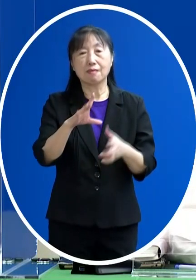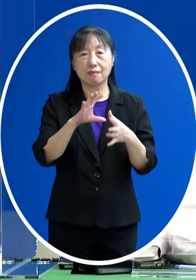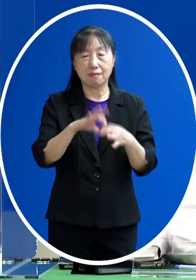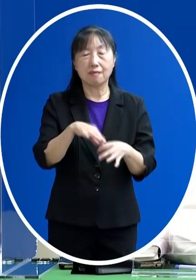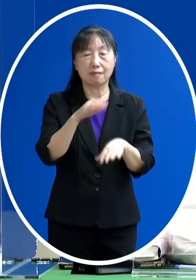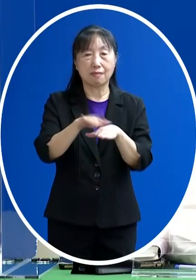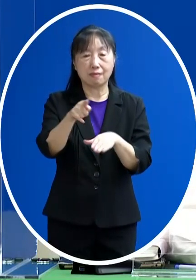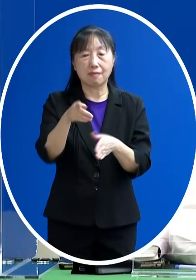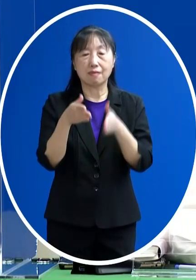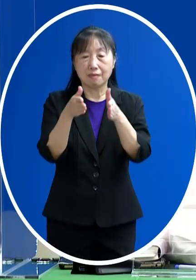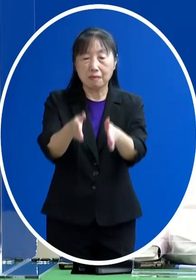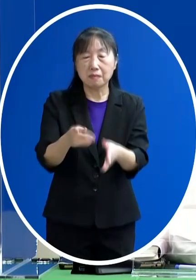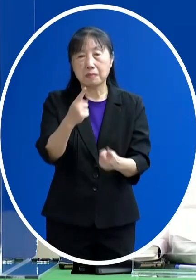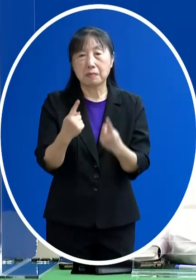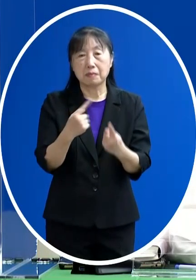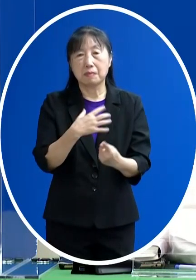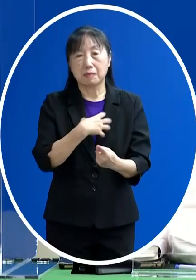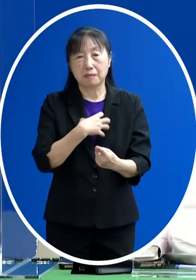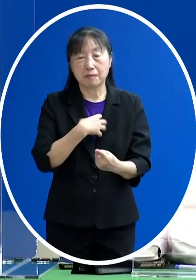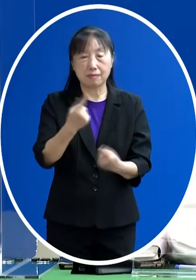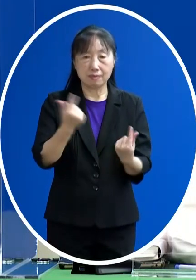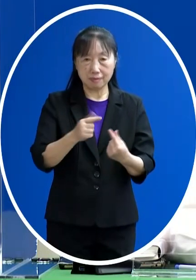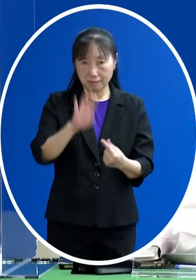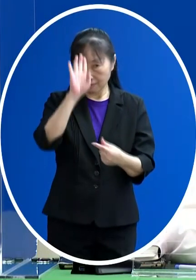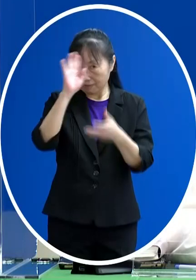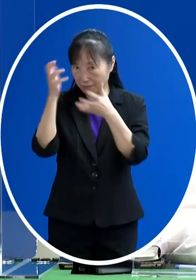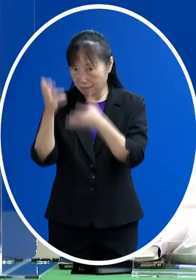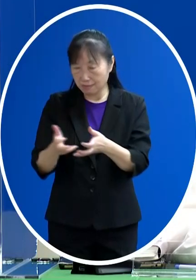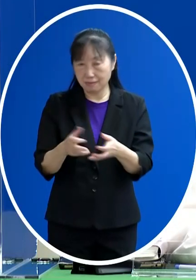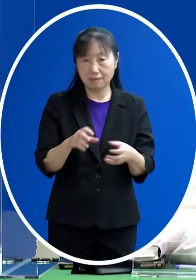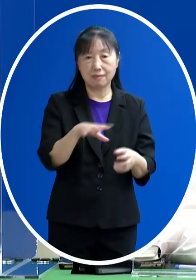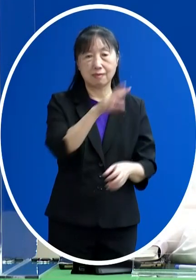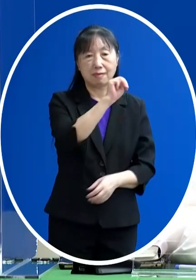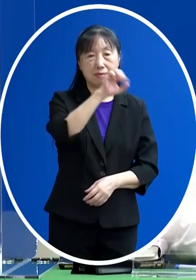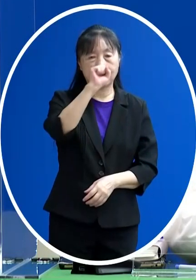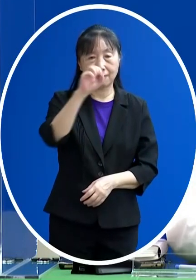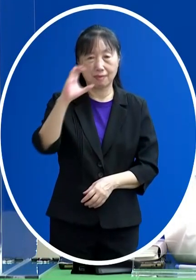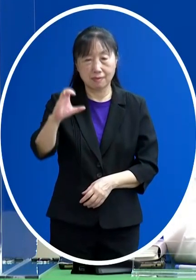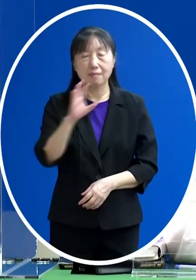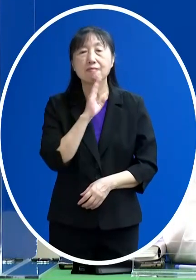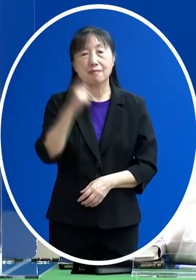苗的小朋友这个对象，避免重症，包括 MIS-C 跟肺炎，还有脑炎